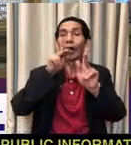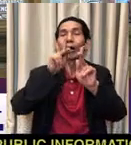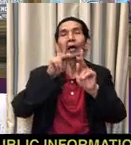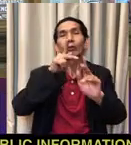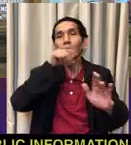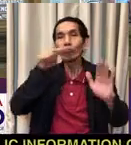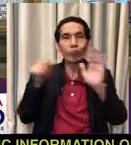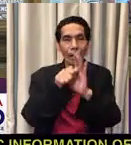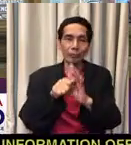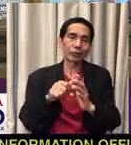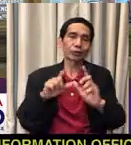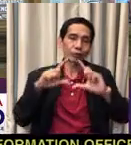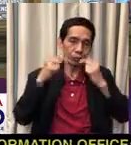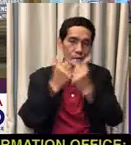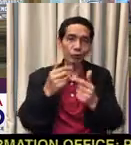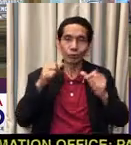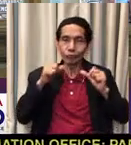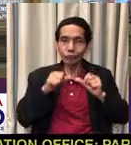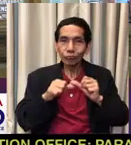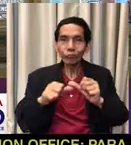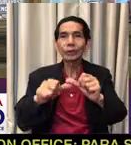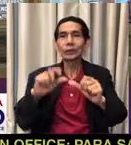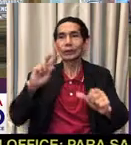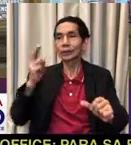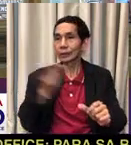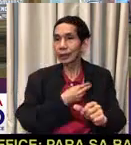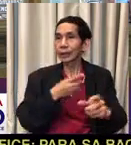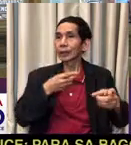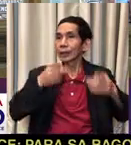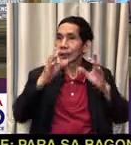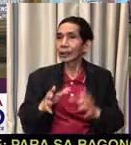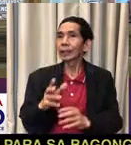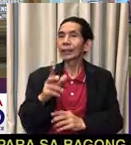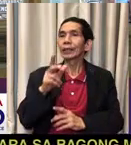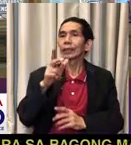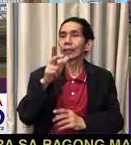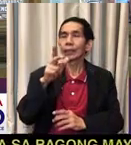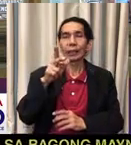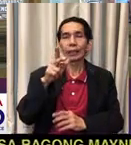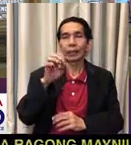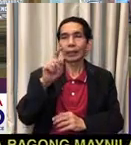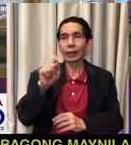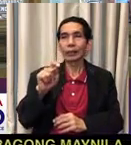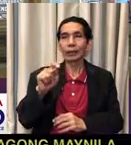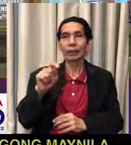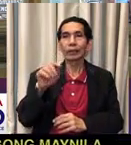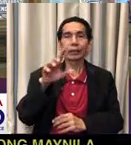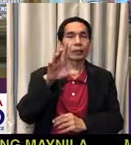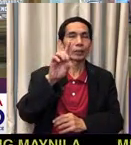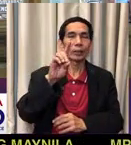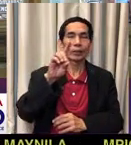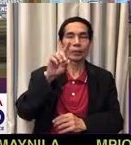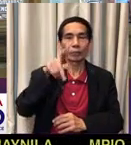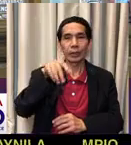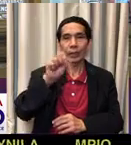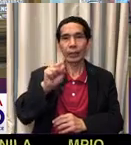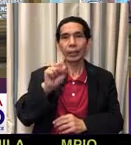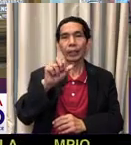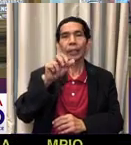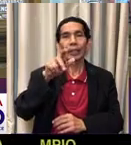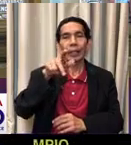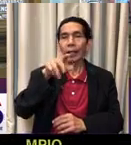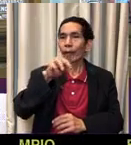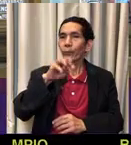Kaya po ha, tuloy-tuloy po sa ating kay Director Kenneth Amurao at mga taga DPS, sa ating MPD,